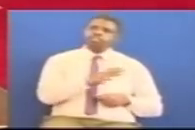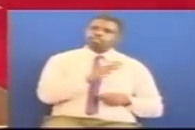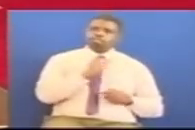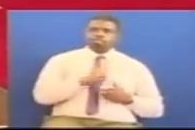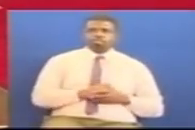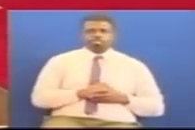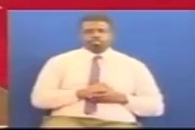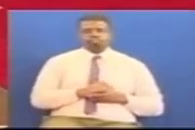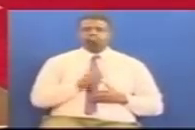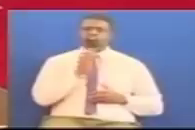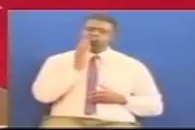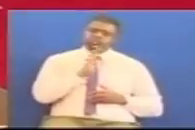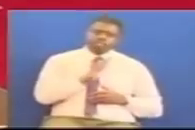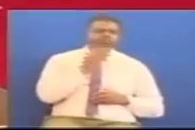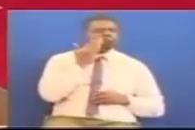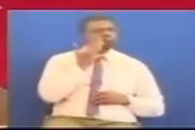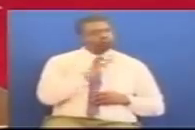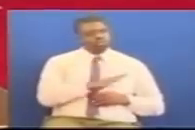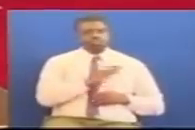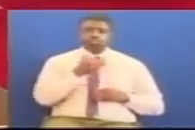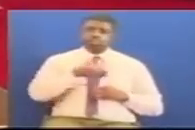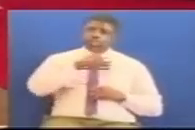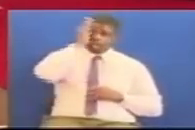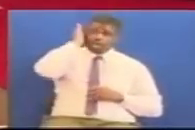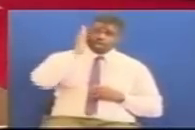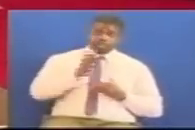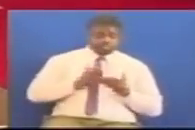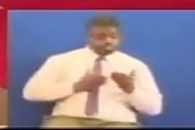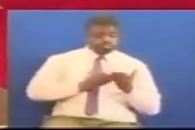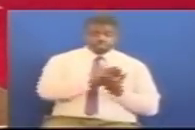serikali inajaribu kwa sasa kupitia